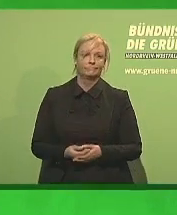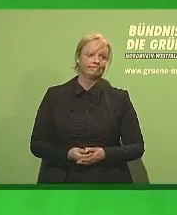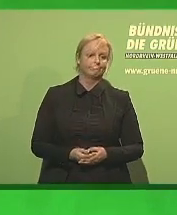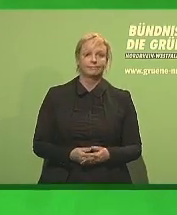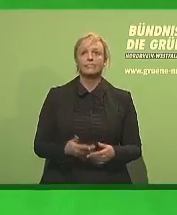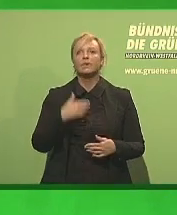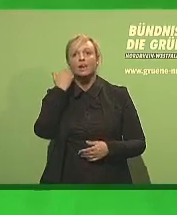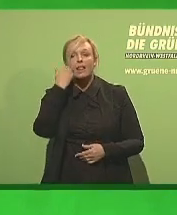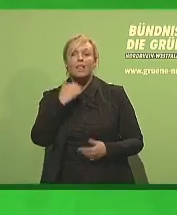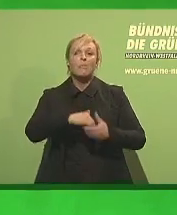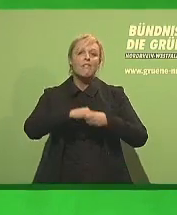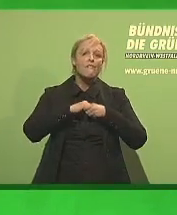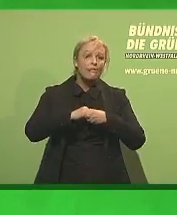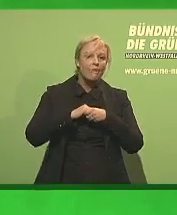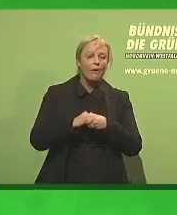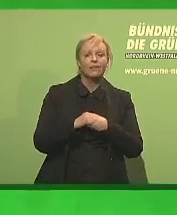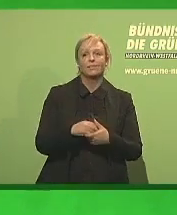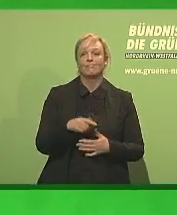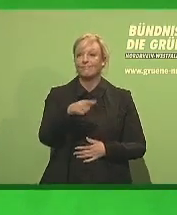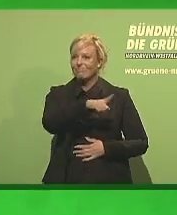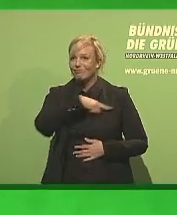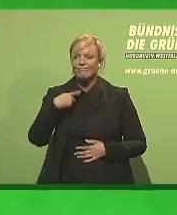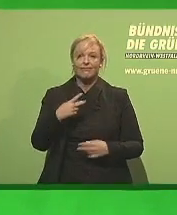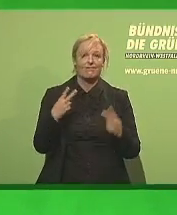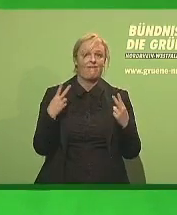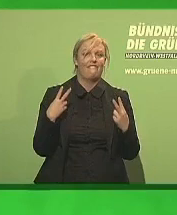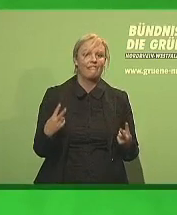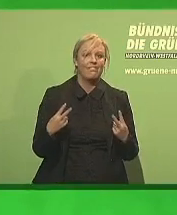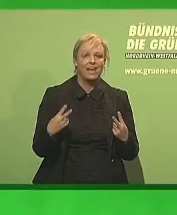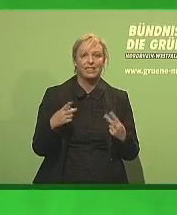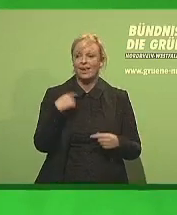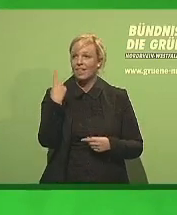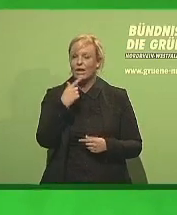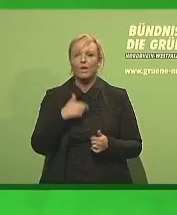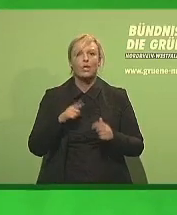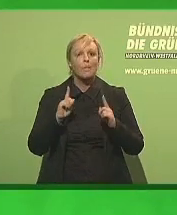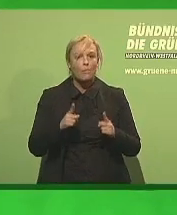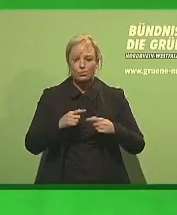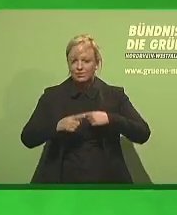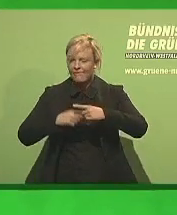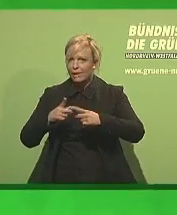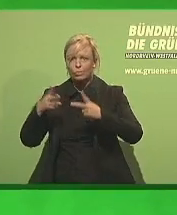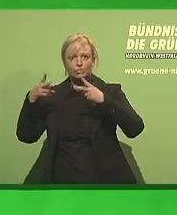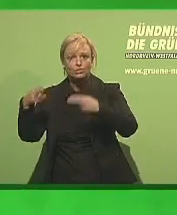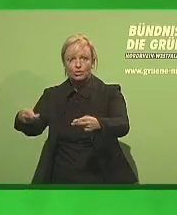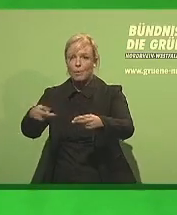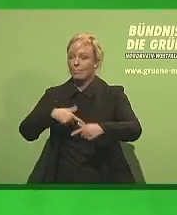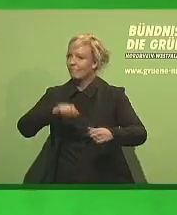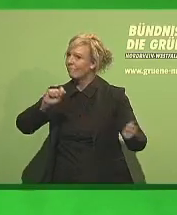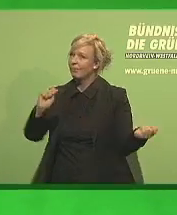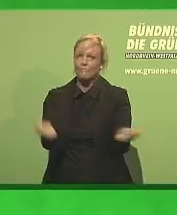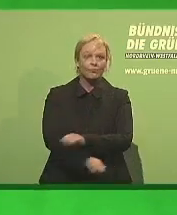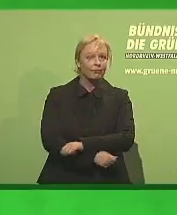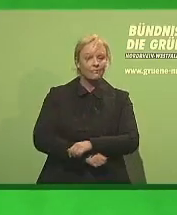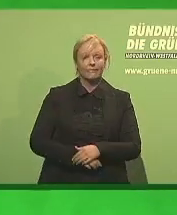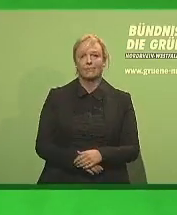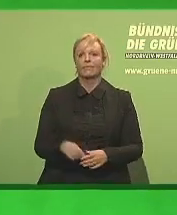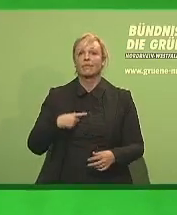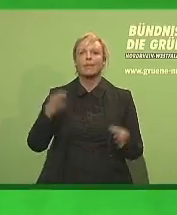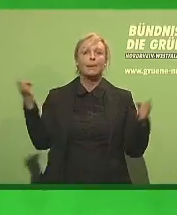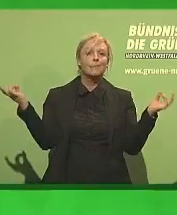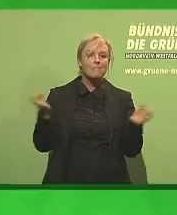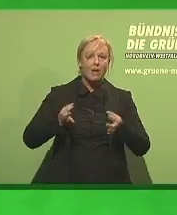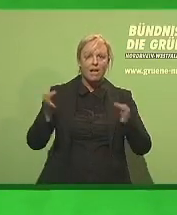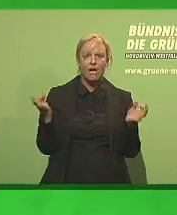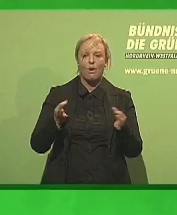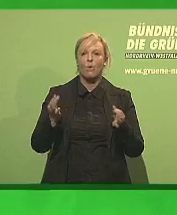und auf uns wird es ankommen, diese Entwicklung müssen wir beenden. Damit muss Schluss sein. Wir brauchen